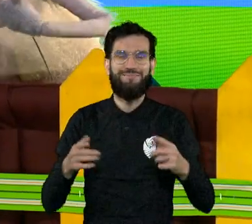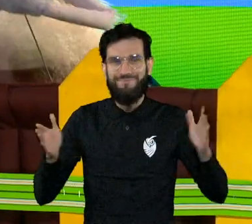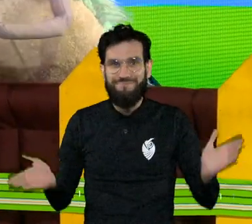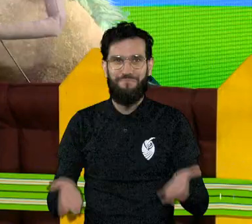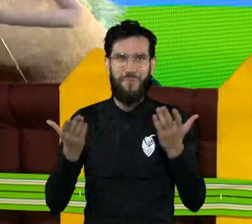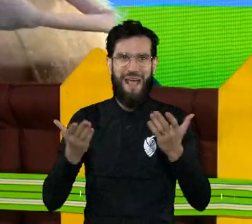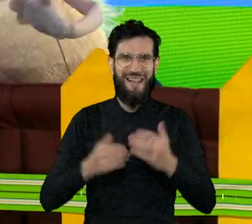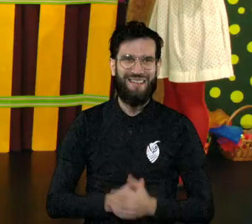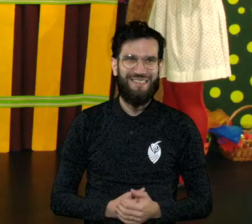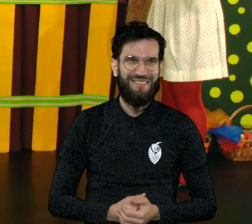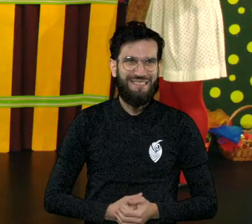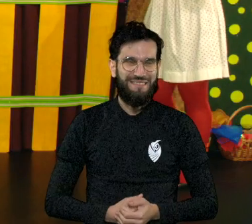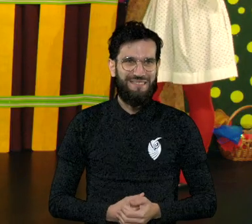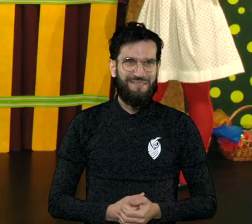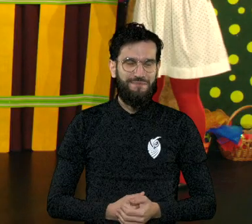na to.